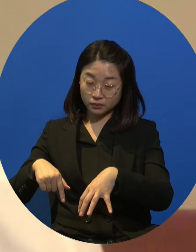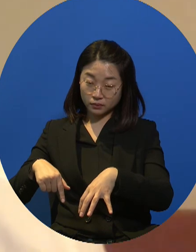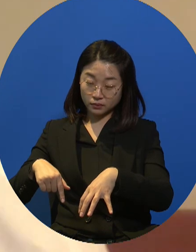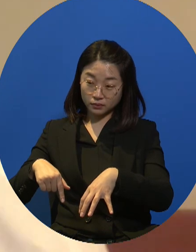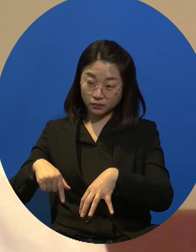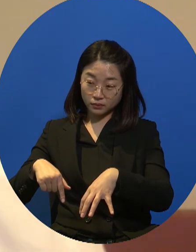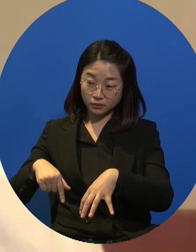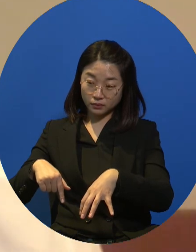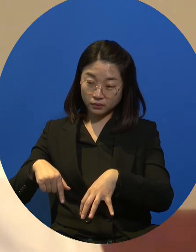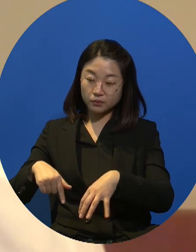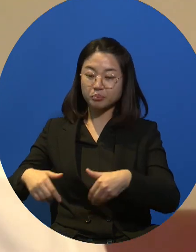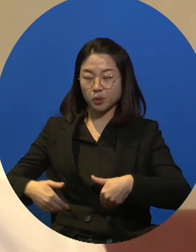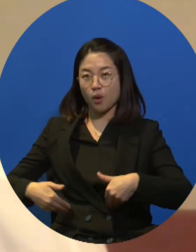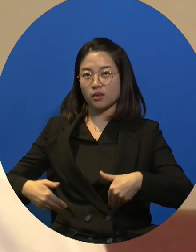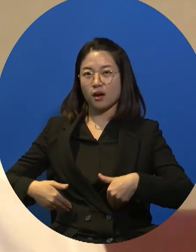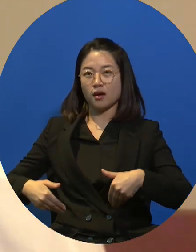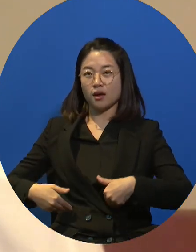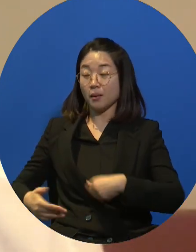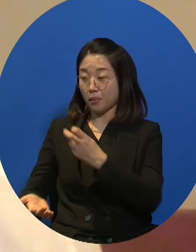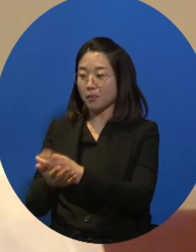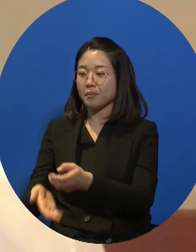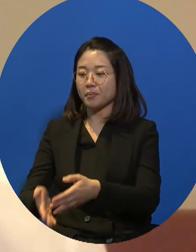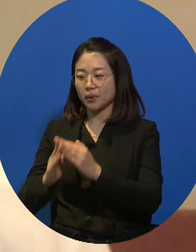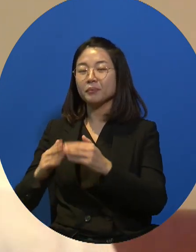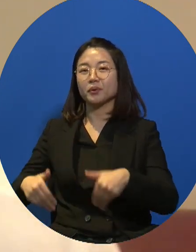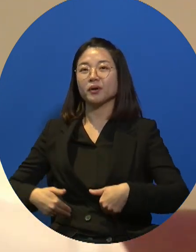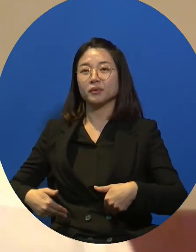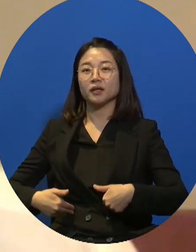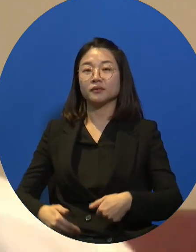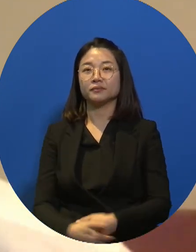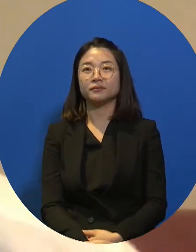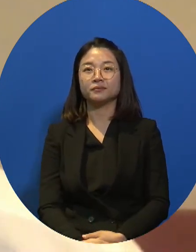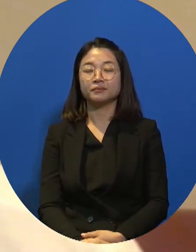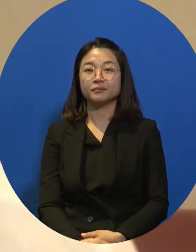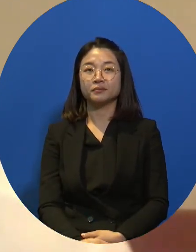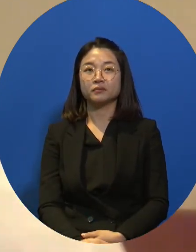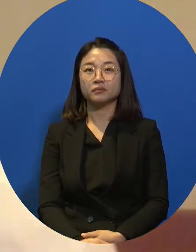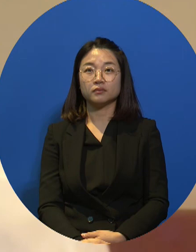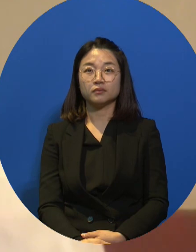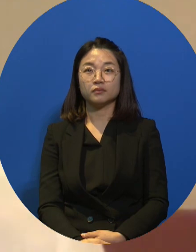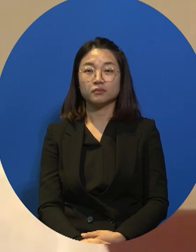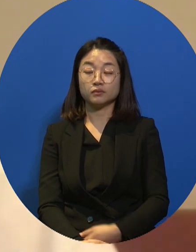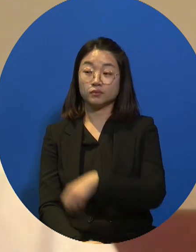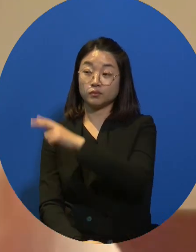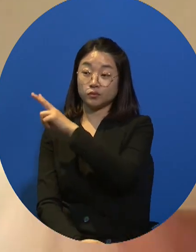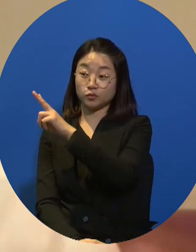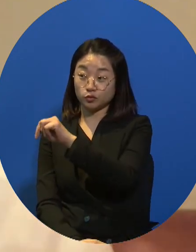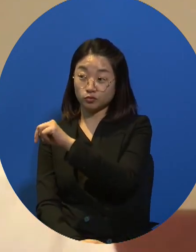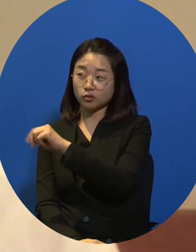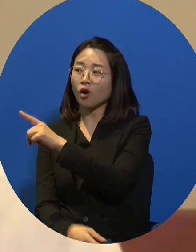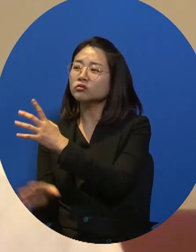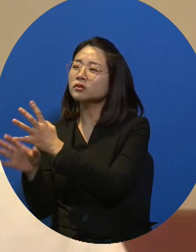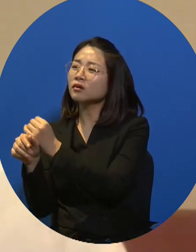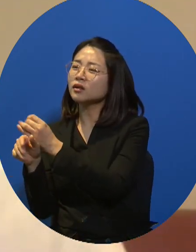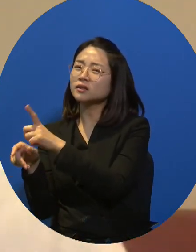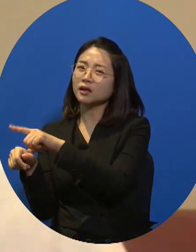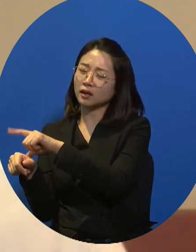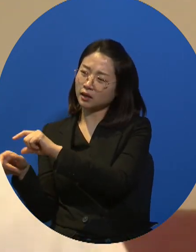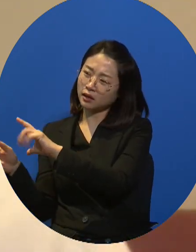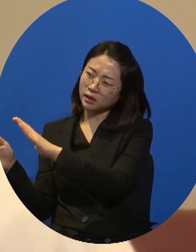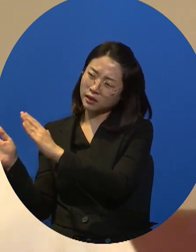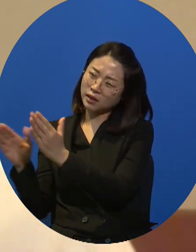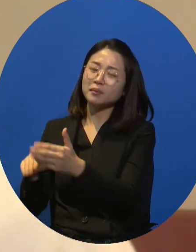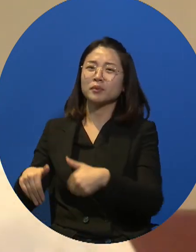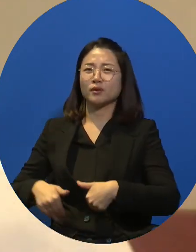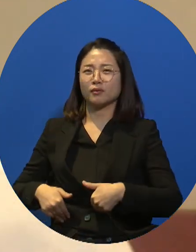마련을 하는 것이 필요할 것이라고 생각합니다. 왜냐하면 때로는 UN 제도는 좀 더 시간이 오래 걸리거나 절차가 복잡할 수